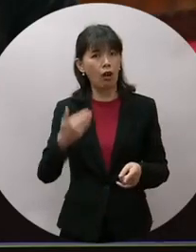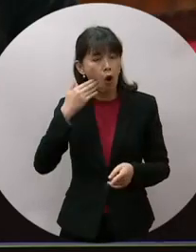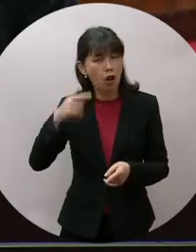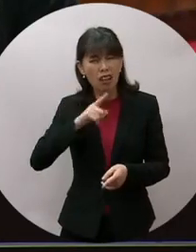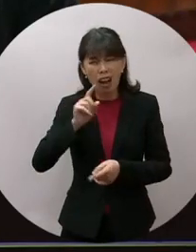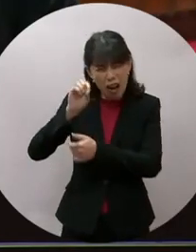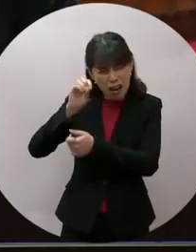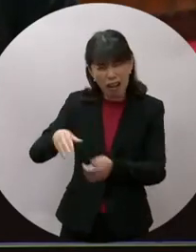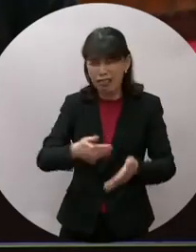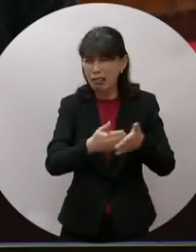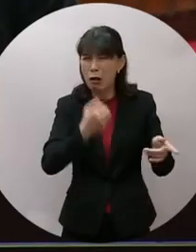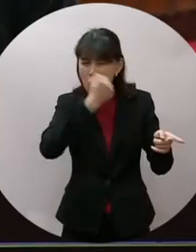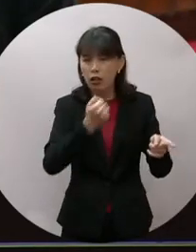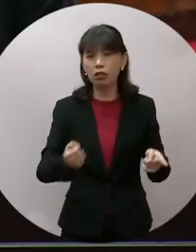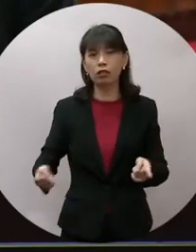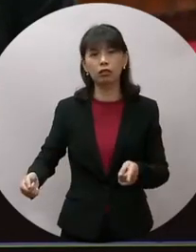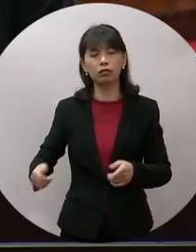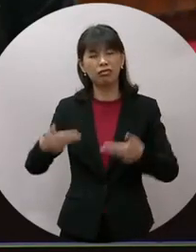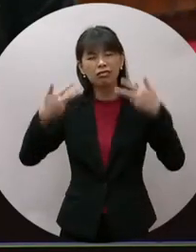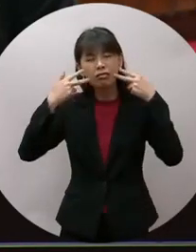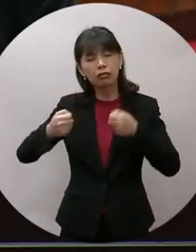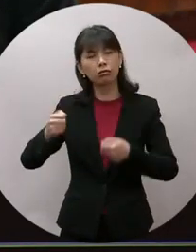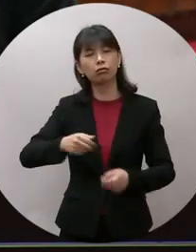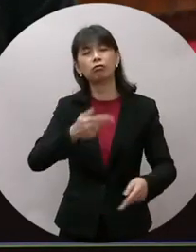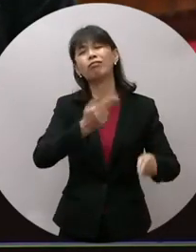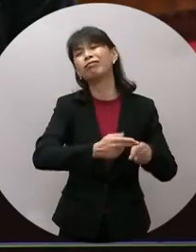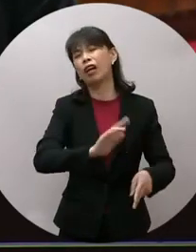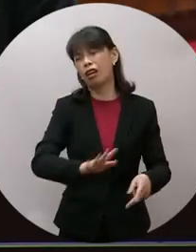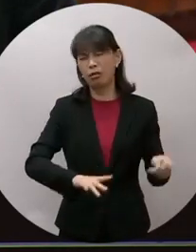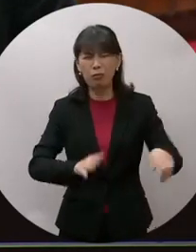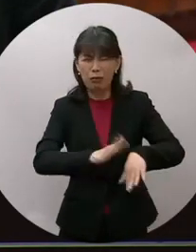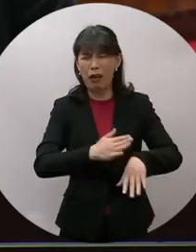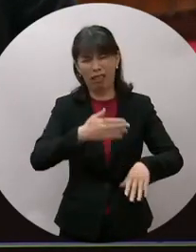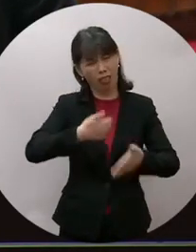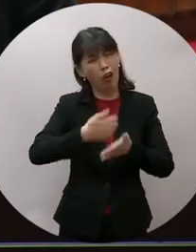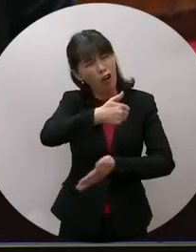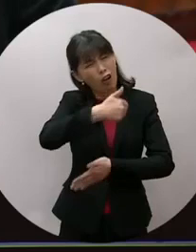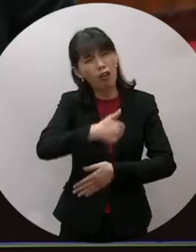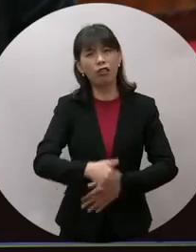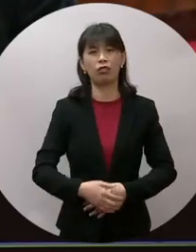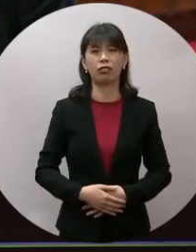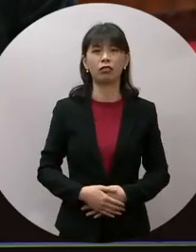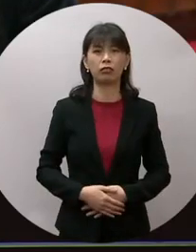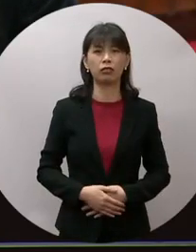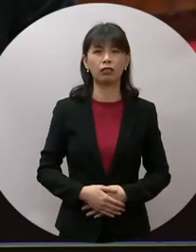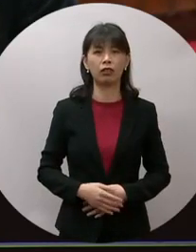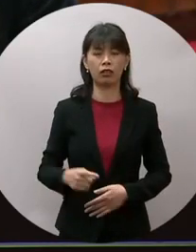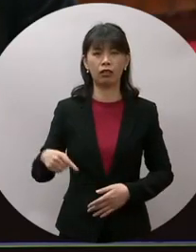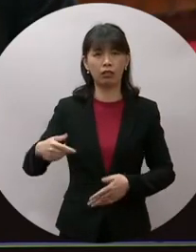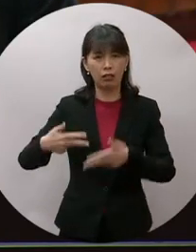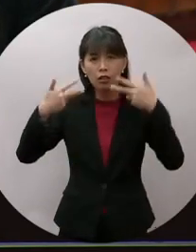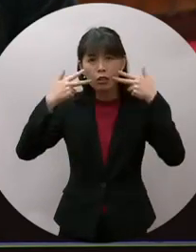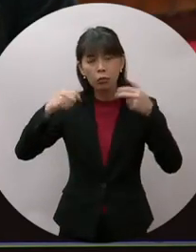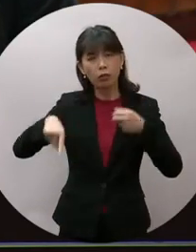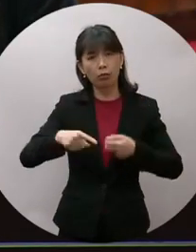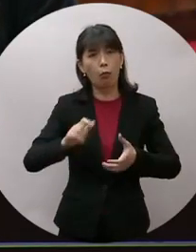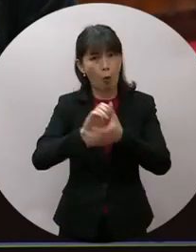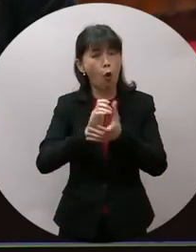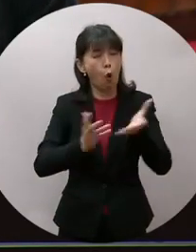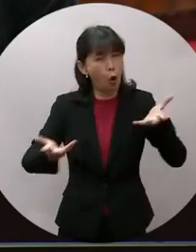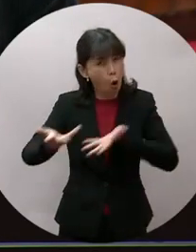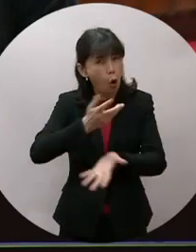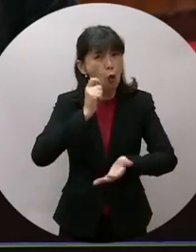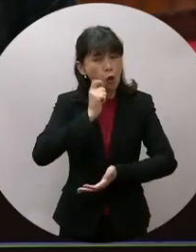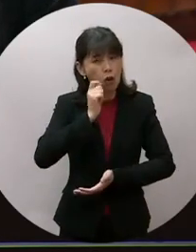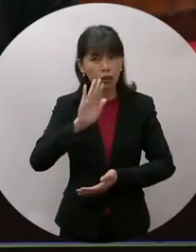坏话。可是我们不是不喜欢交朋友，我们喜欢交朋友，重点是对方真的是我们的朋友